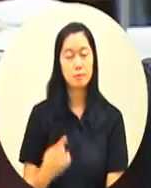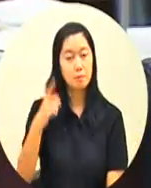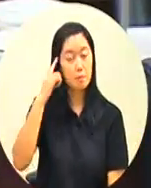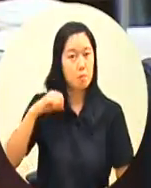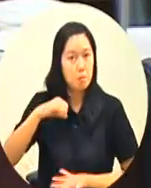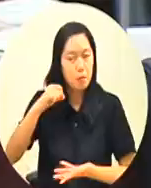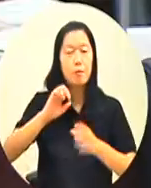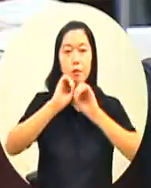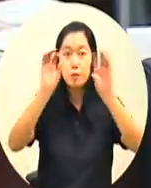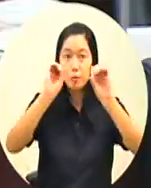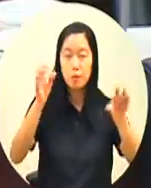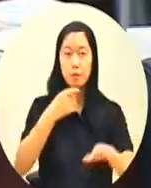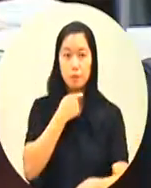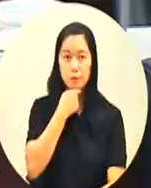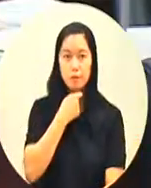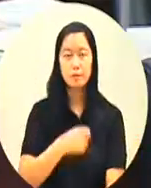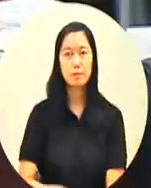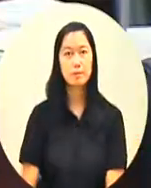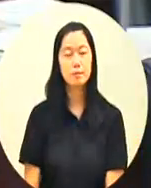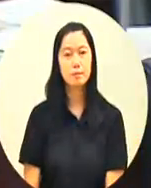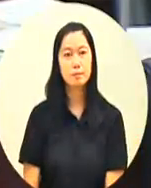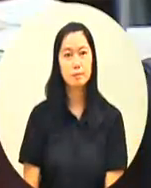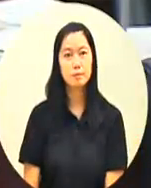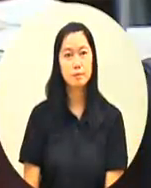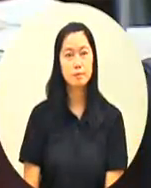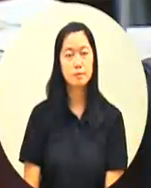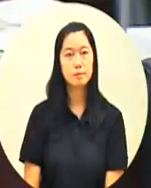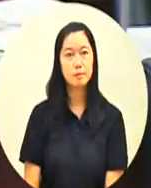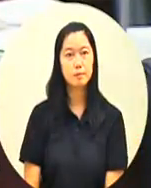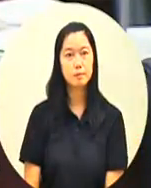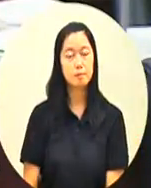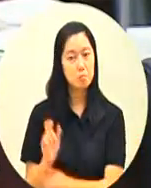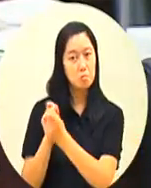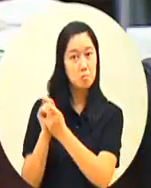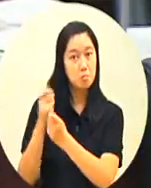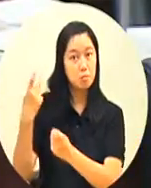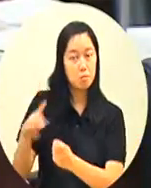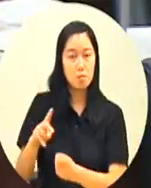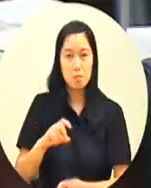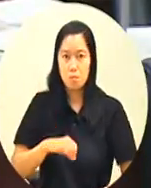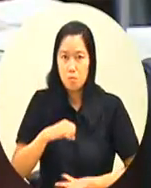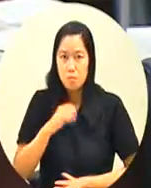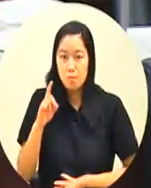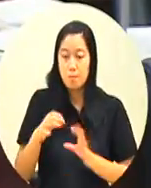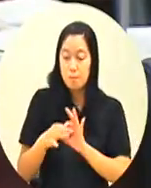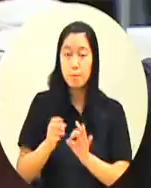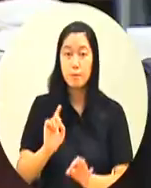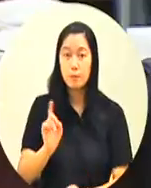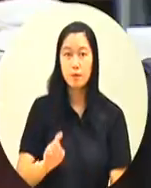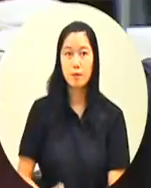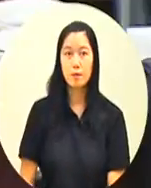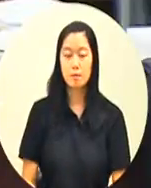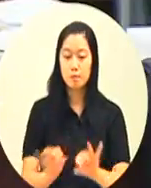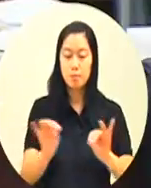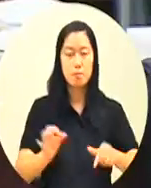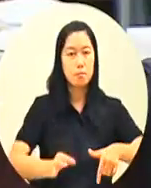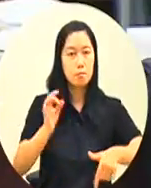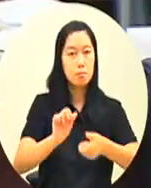样的呼吁。然后最近大家也一直很concern很关切的，其实是地价税的